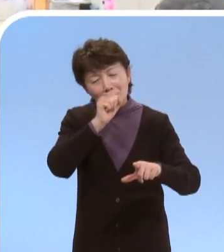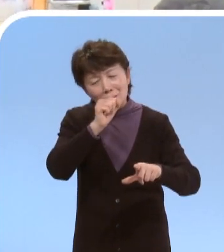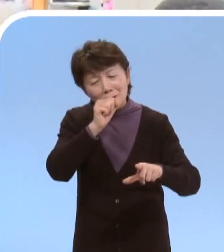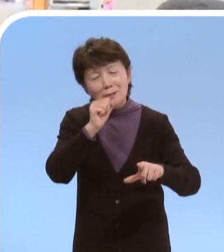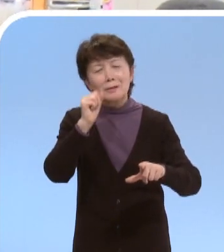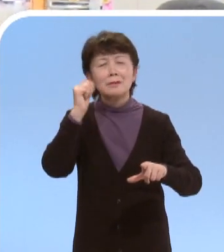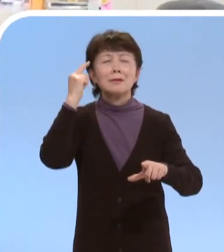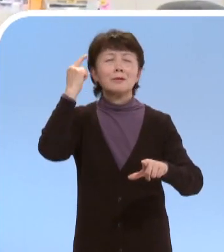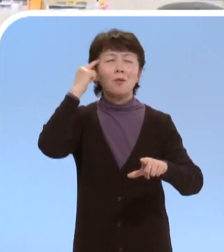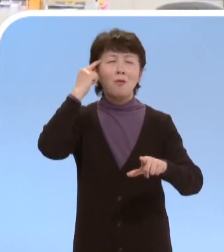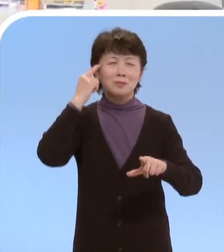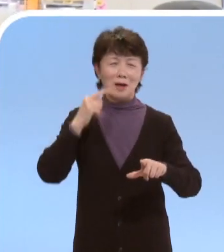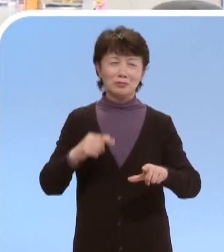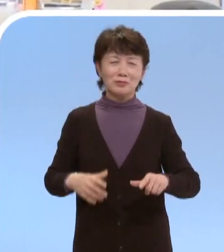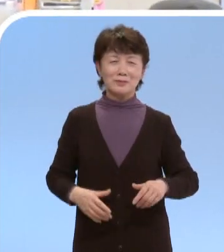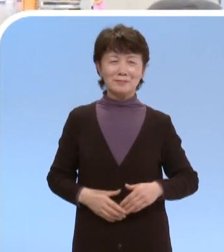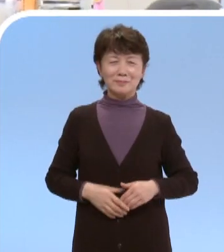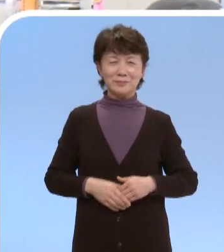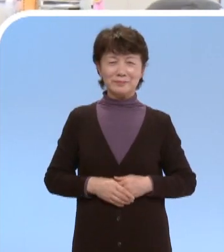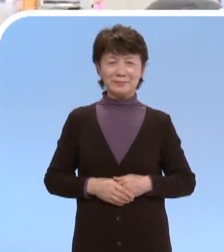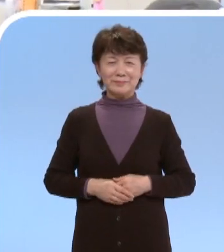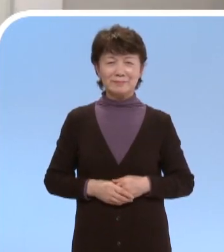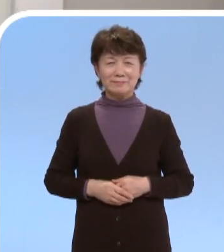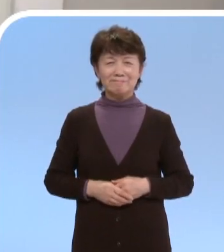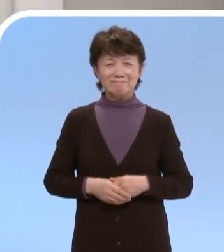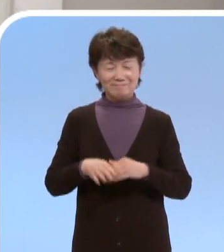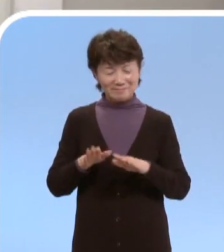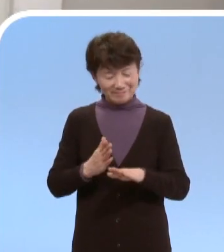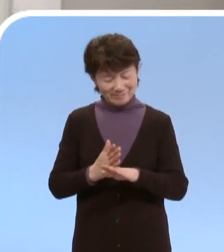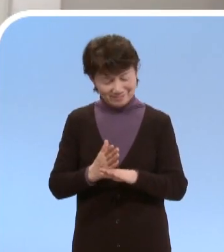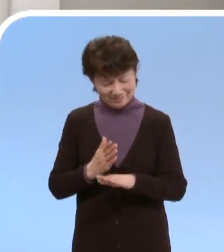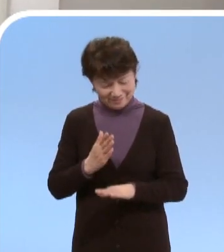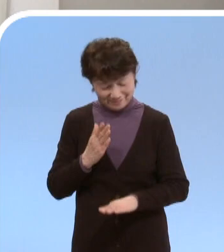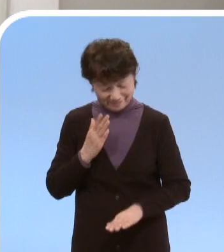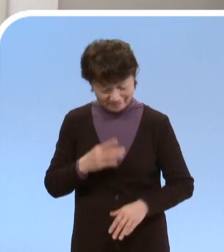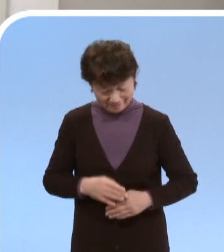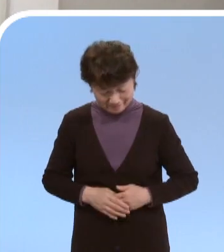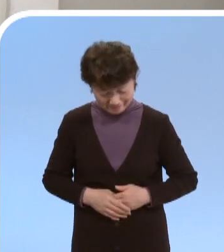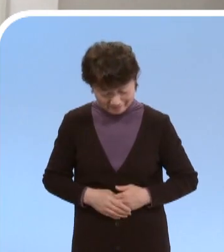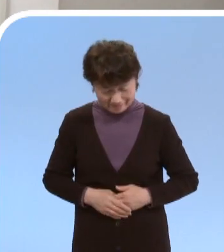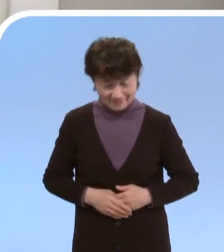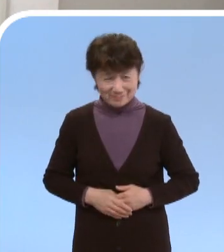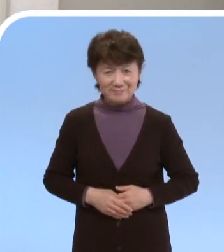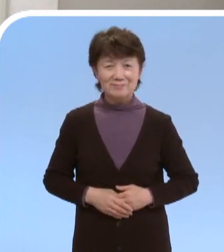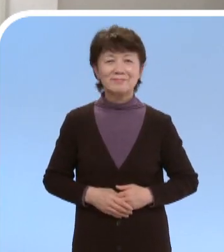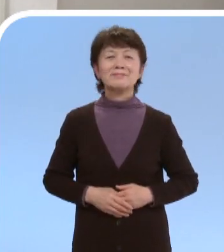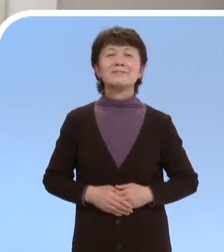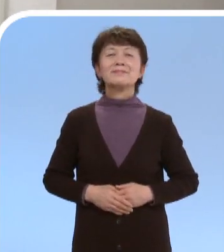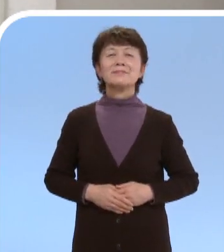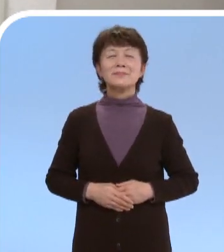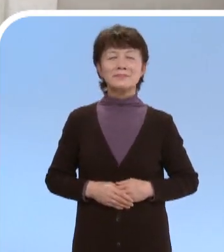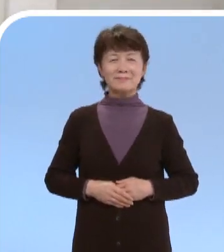ところで進めていけたらなと思っております。 今日はありがとうございました。 ありがとうございました。